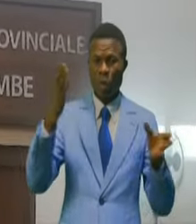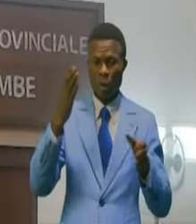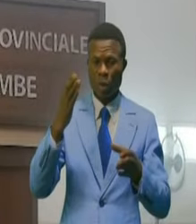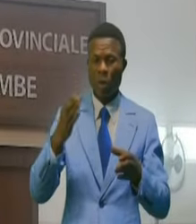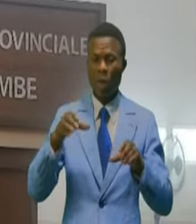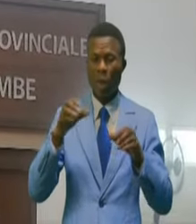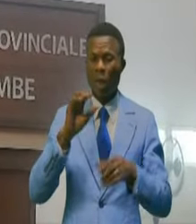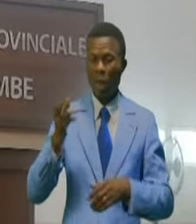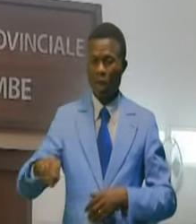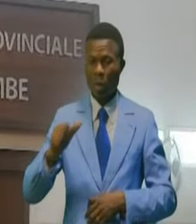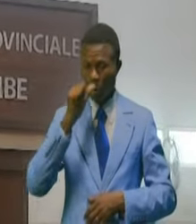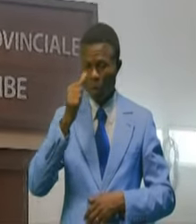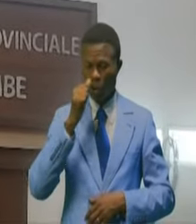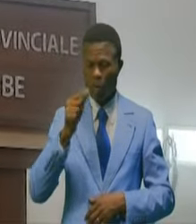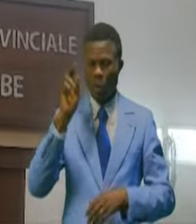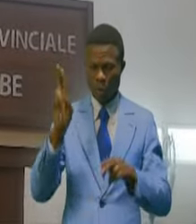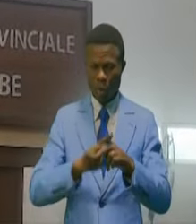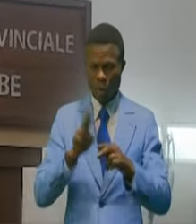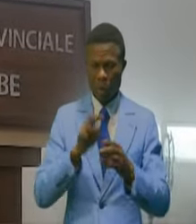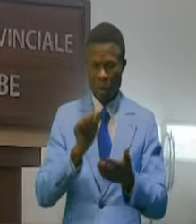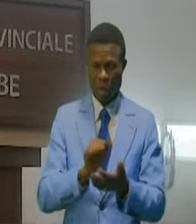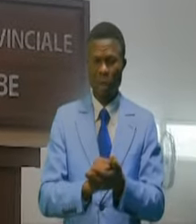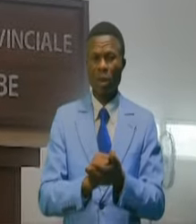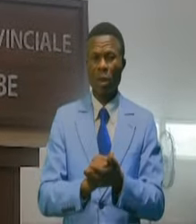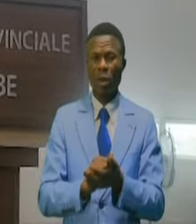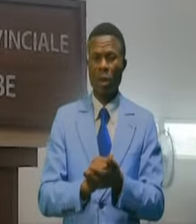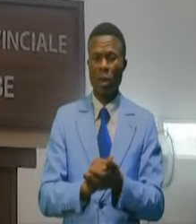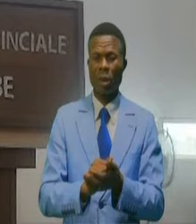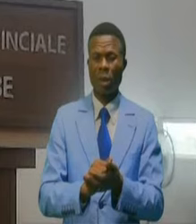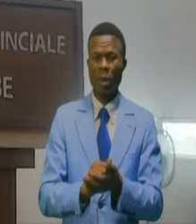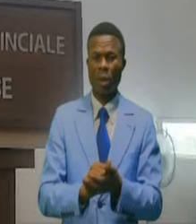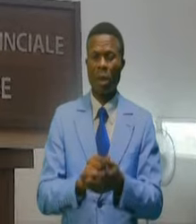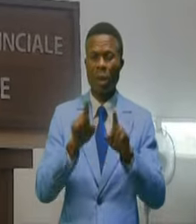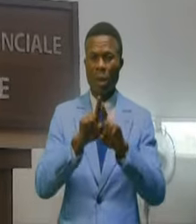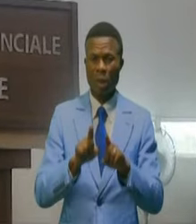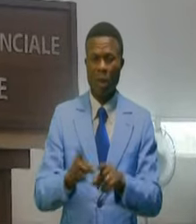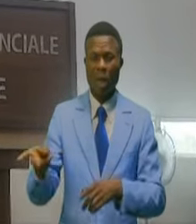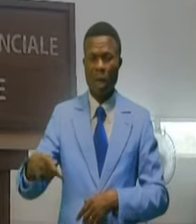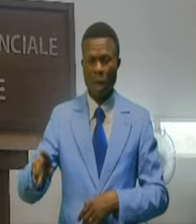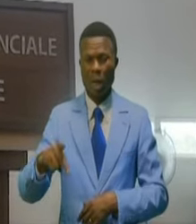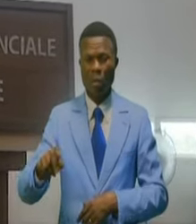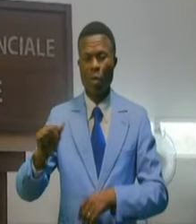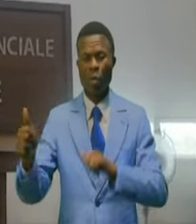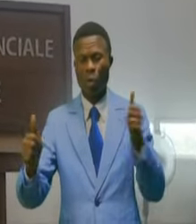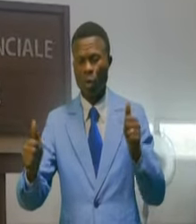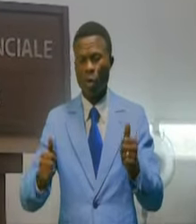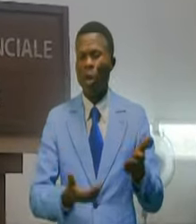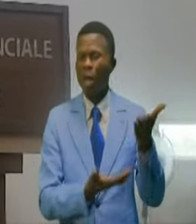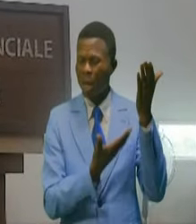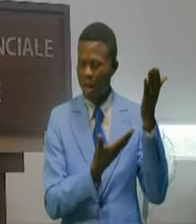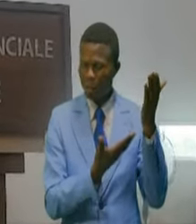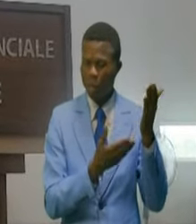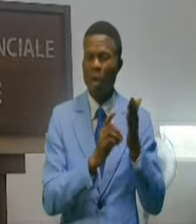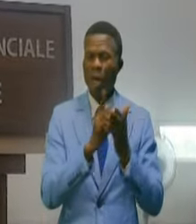sont pas convenablement distribuées. On remarque qu'il y a des provinces qui sont beaucoup mieux nantis